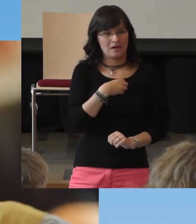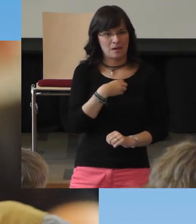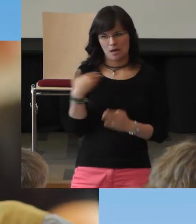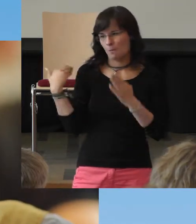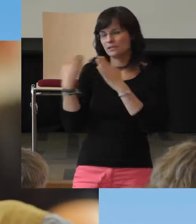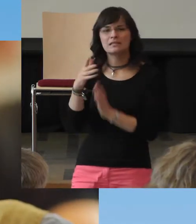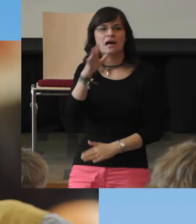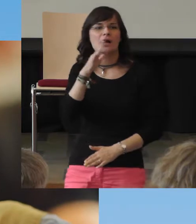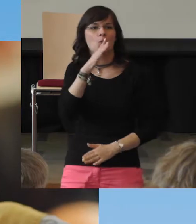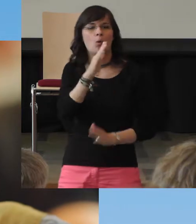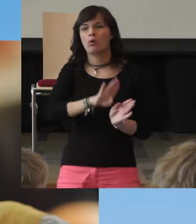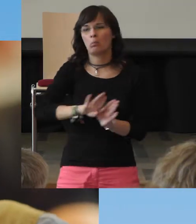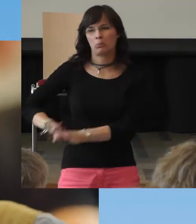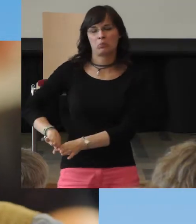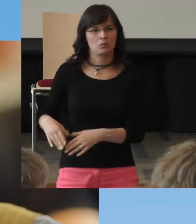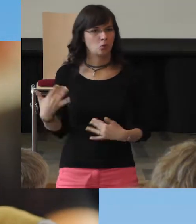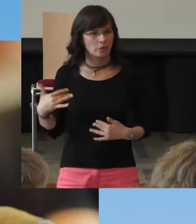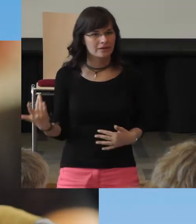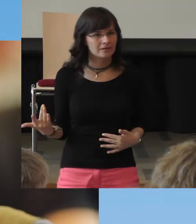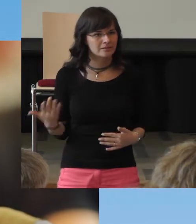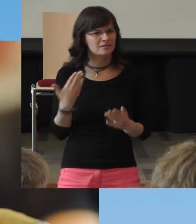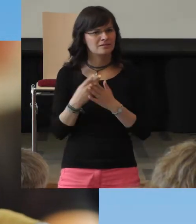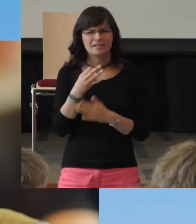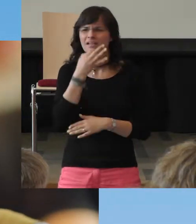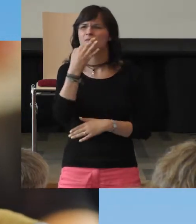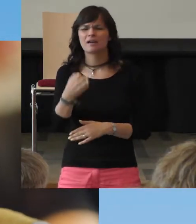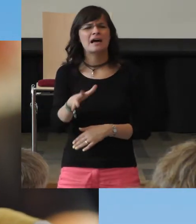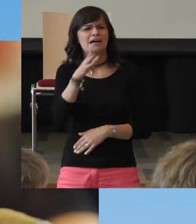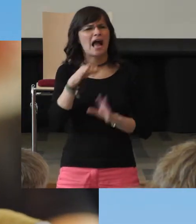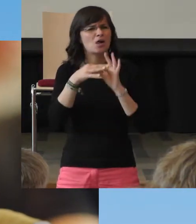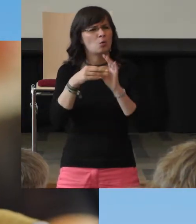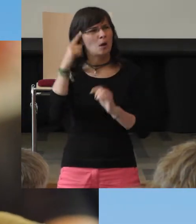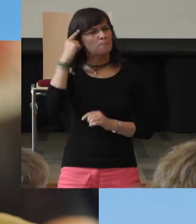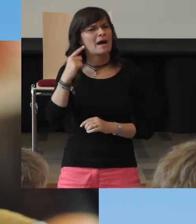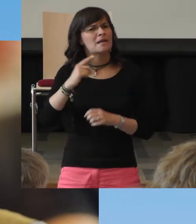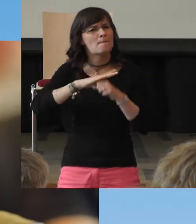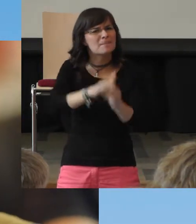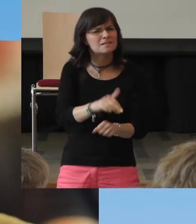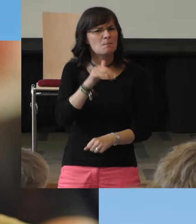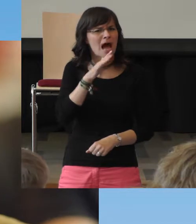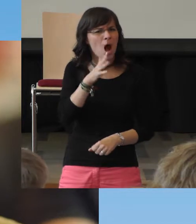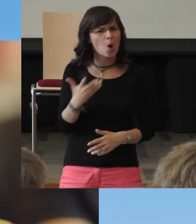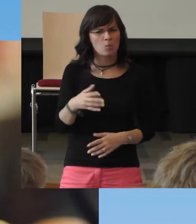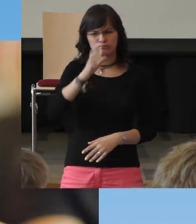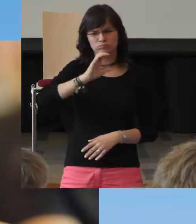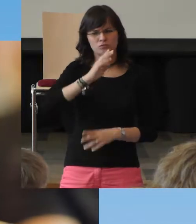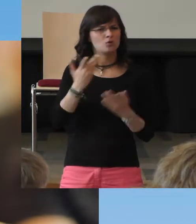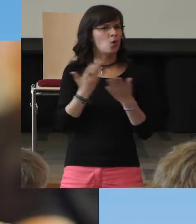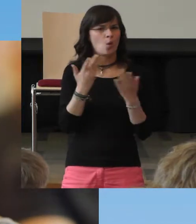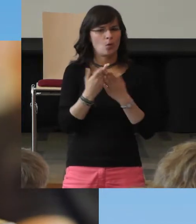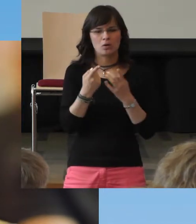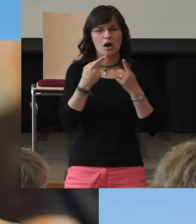eingegangen worden ich wollte gerne wissen es handelt sich dabei um Alkoholmissbrauch weil in Medikamenten ist ja auch zum Teil Alkohol drin